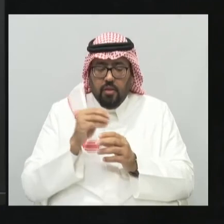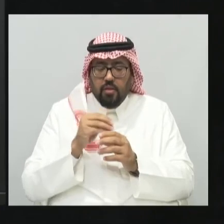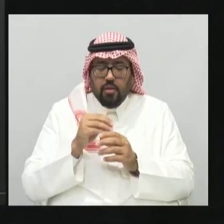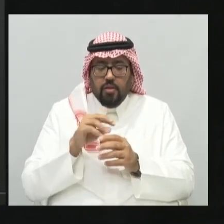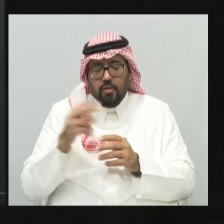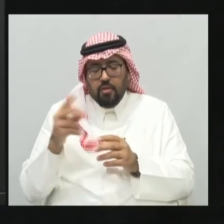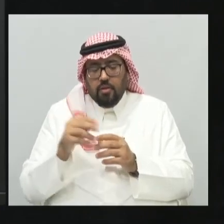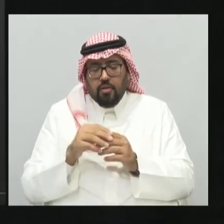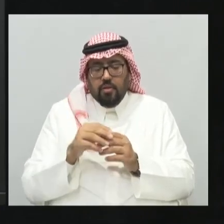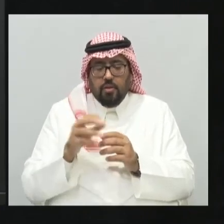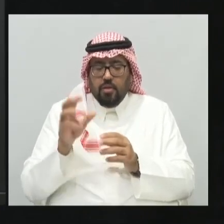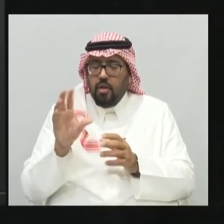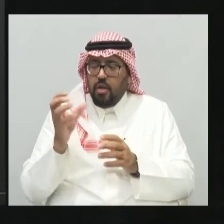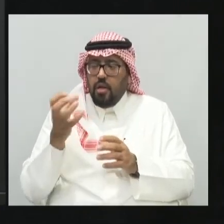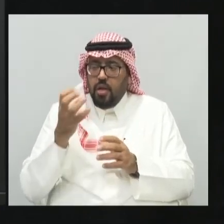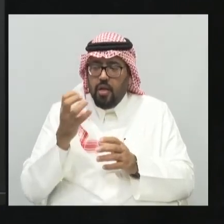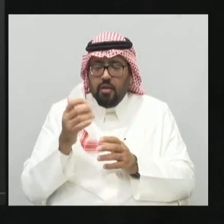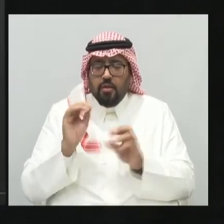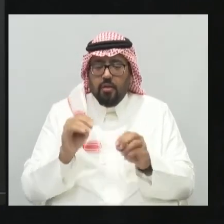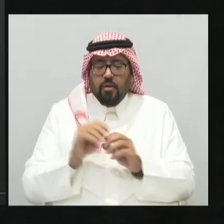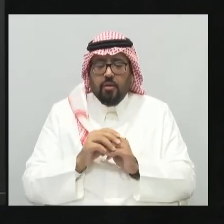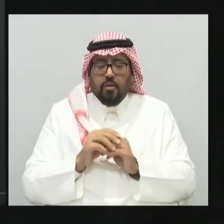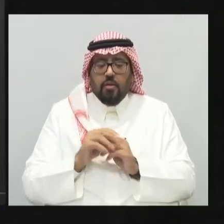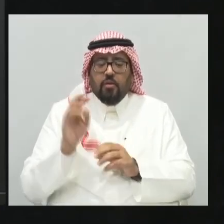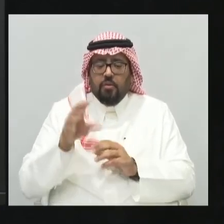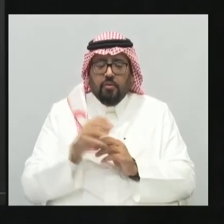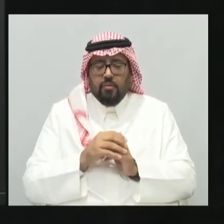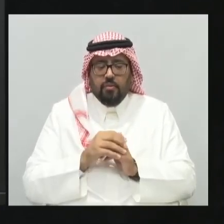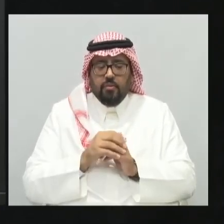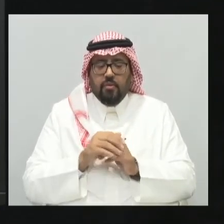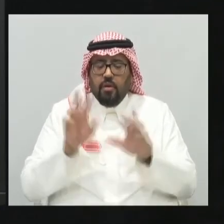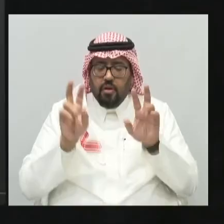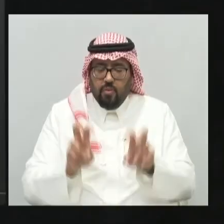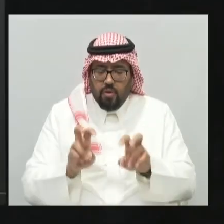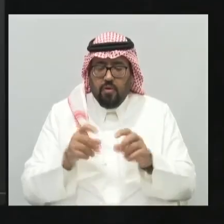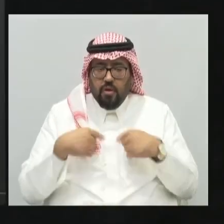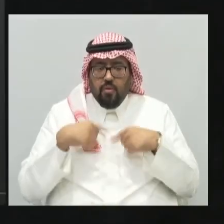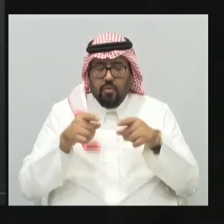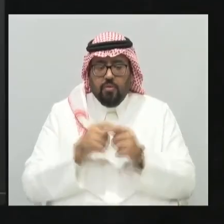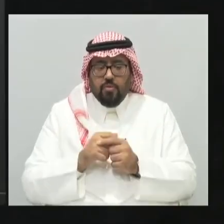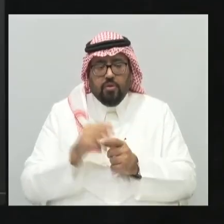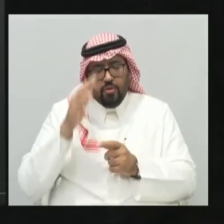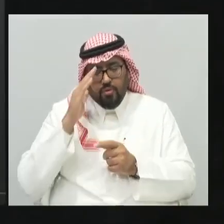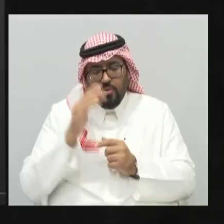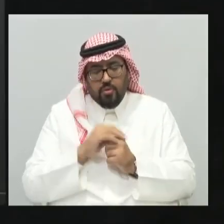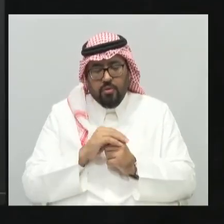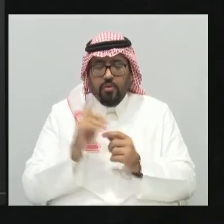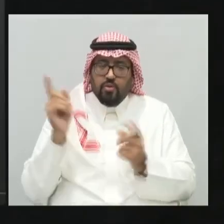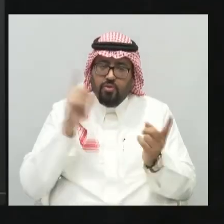اشكال الكاس او الاناء الذي توضع فيه الى هنا توقف احنا واياكم ان شاء الله